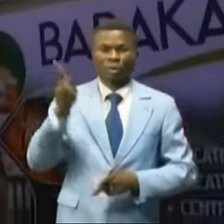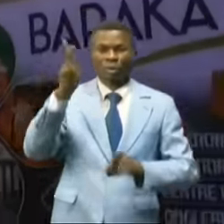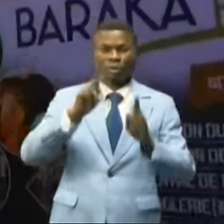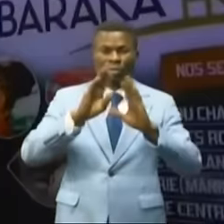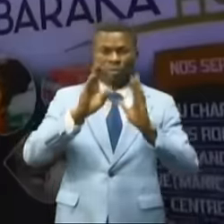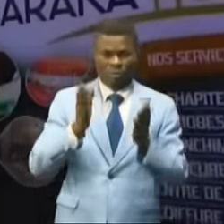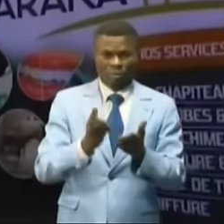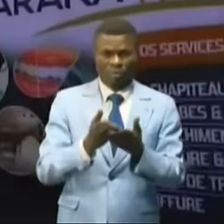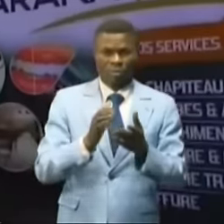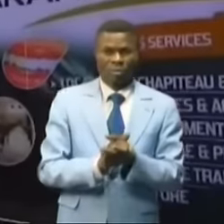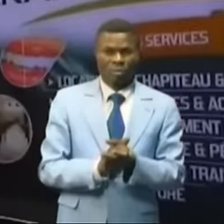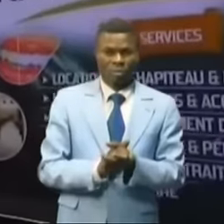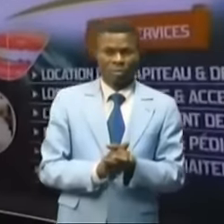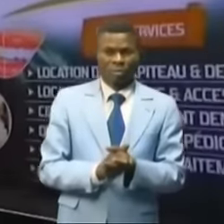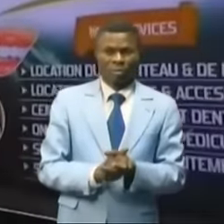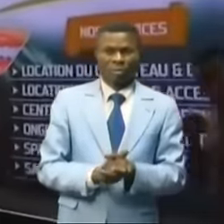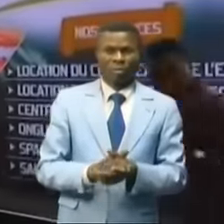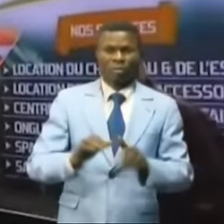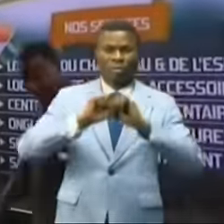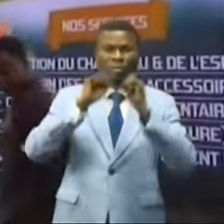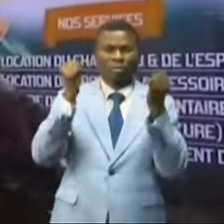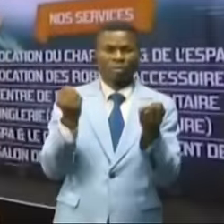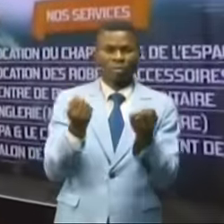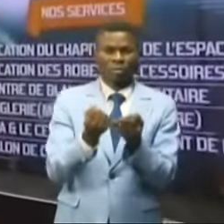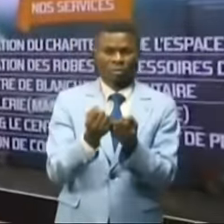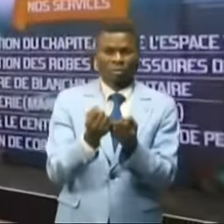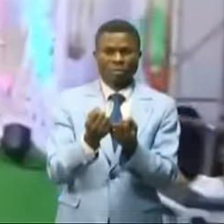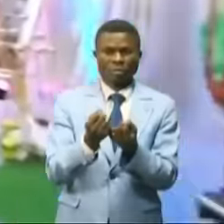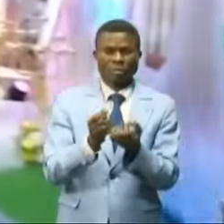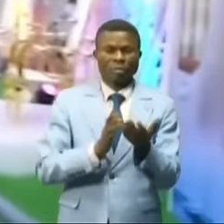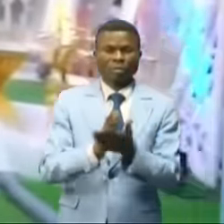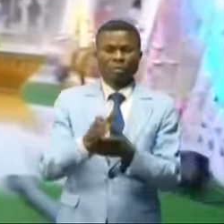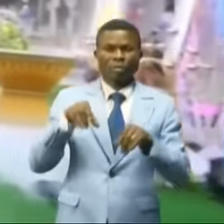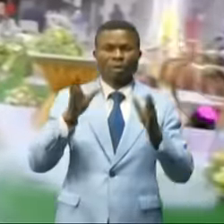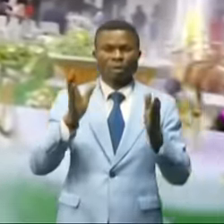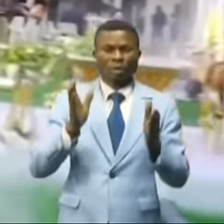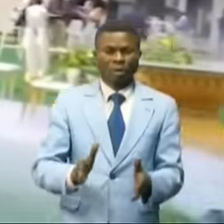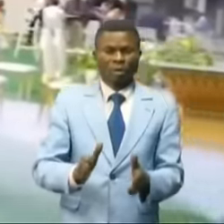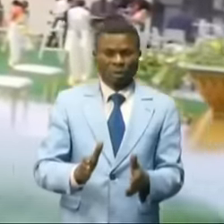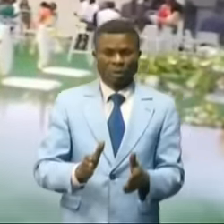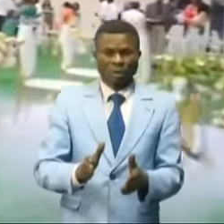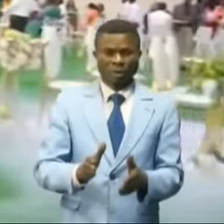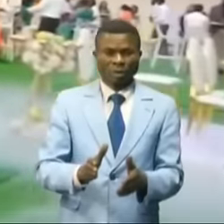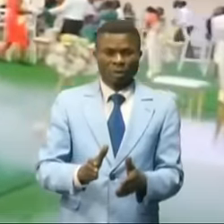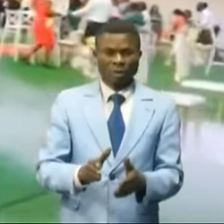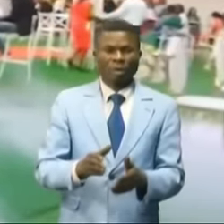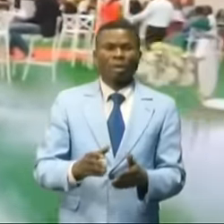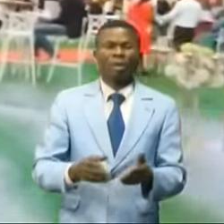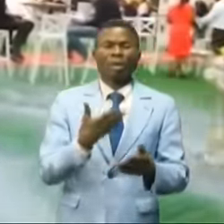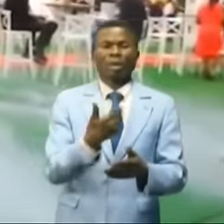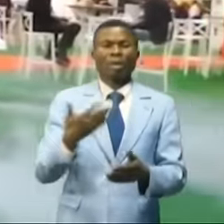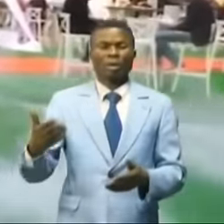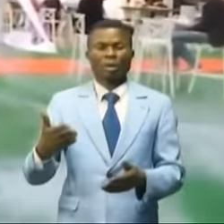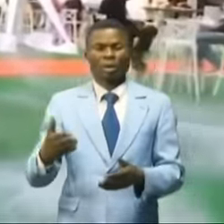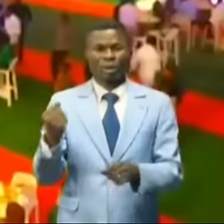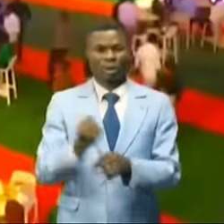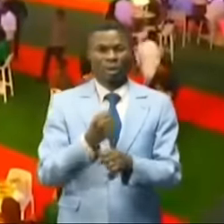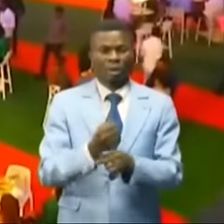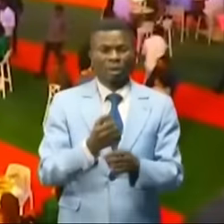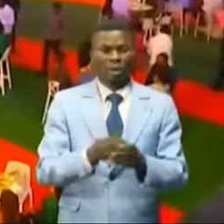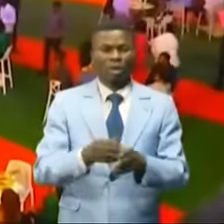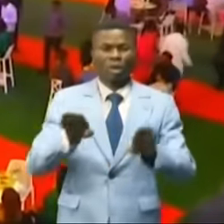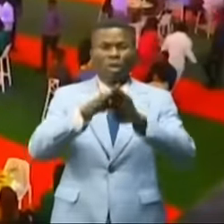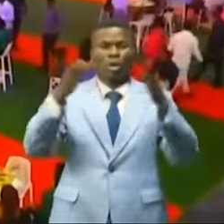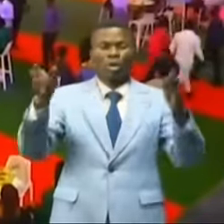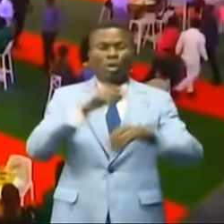Baraka Holding SRL, une société de droit congolais qui a pour objet social la fourniture de biens et de services, a inauguré son